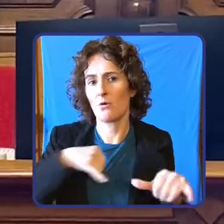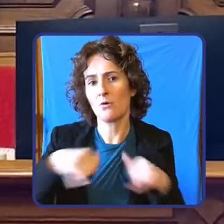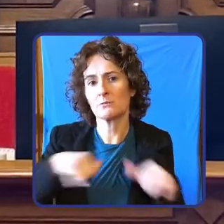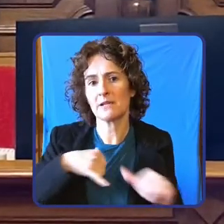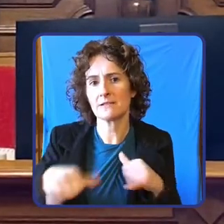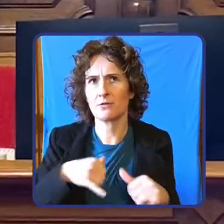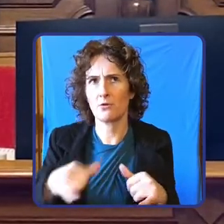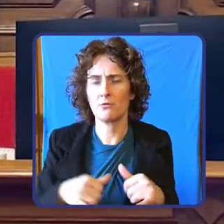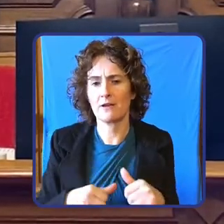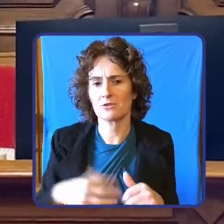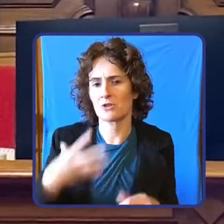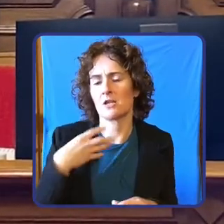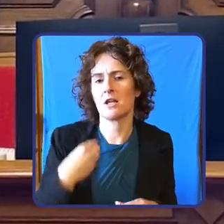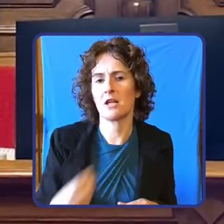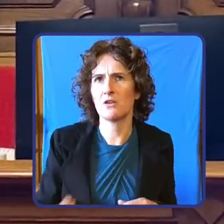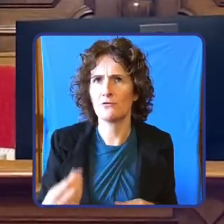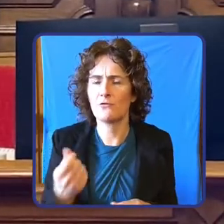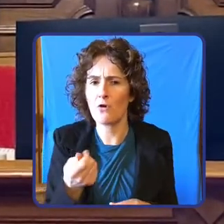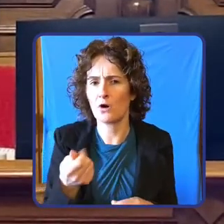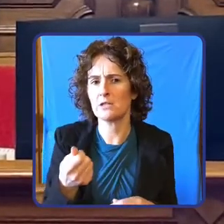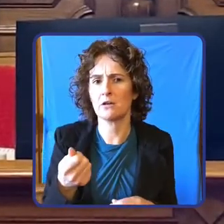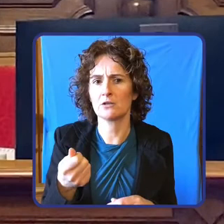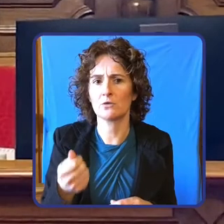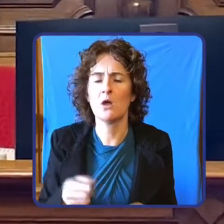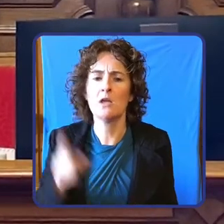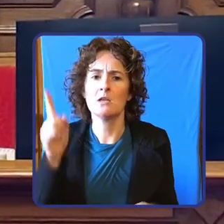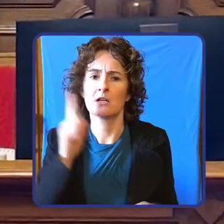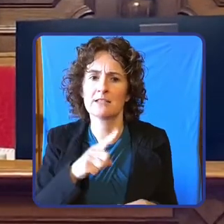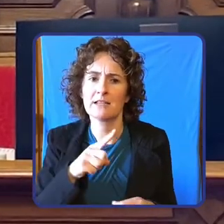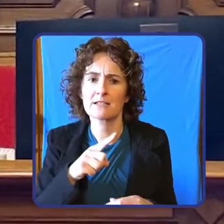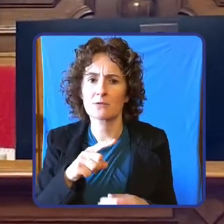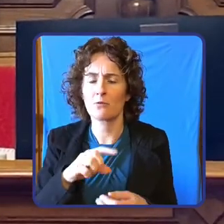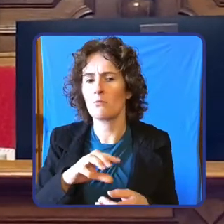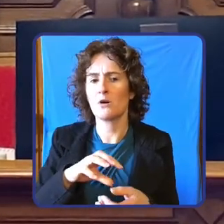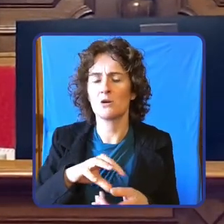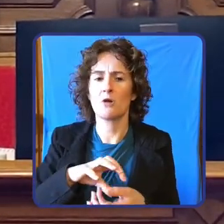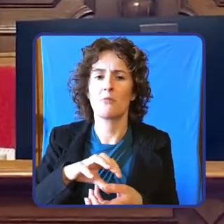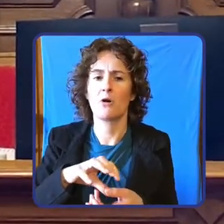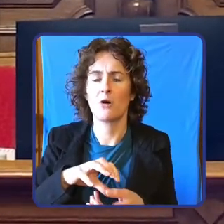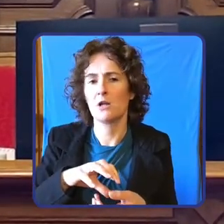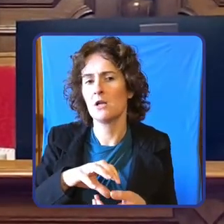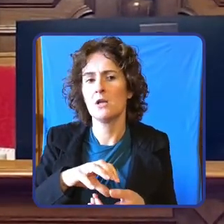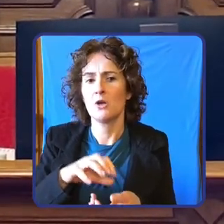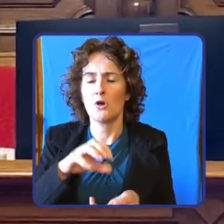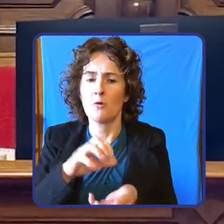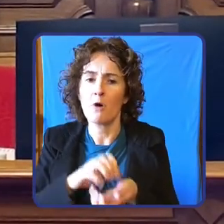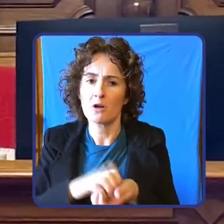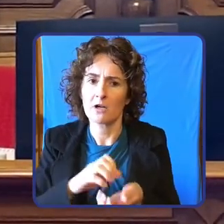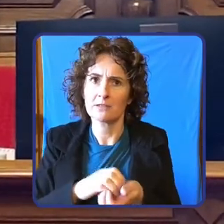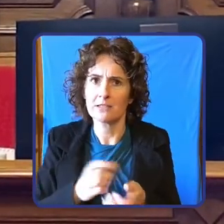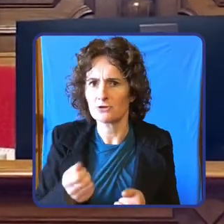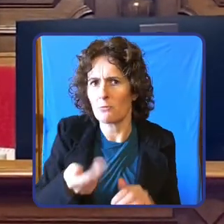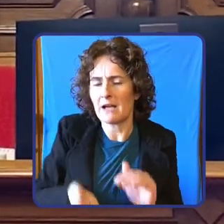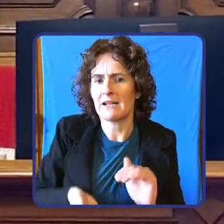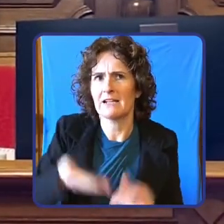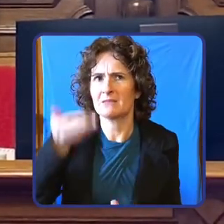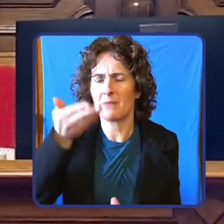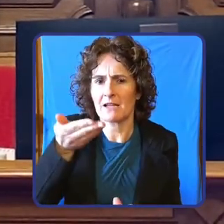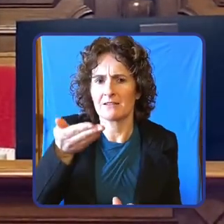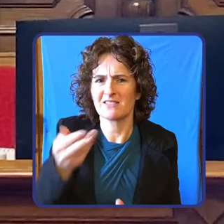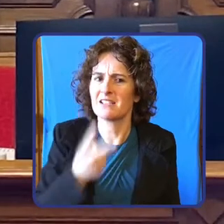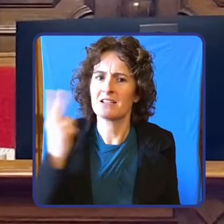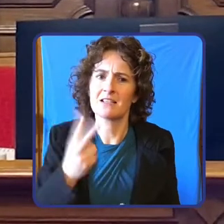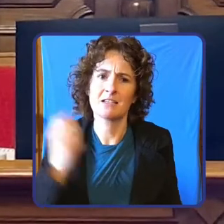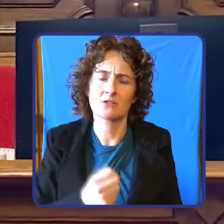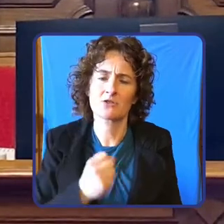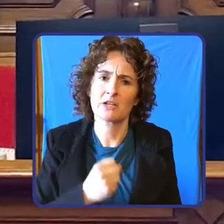jelentéklen minimális földadó, az majd a Tesco-ba a paradicsom árát fölemeli? Ki az, aki ilyen képtelen ostobaságokkal szórakoztatta a